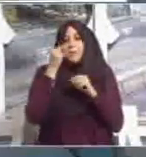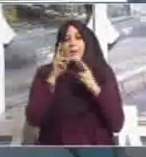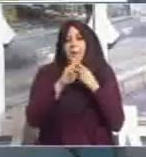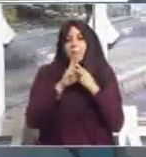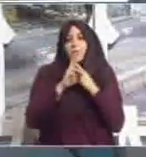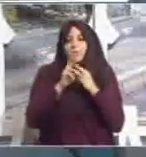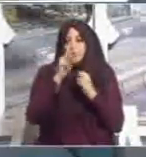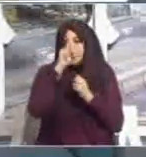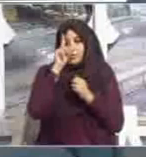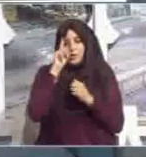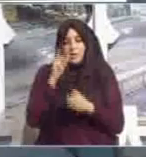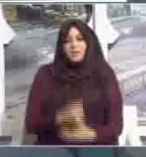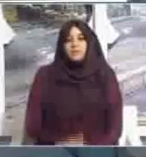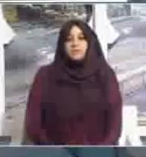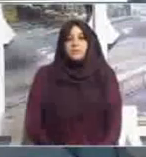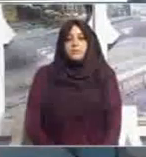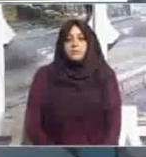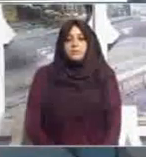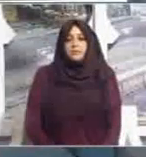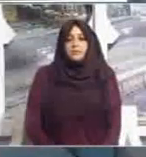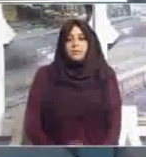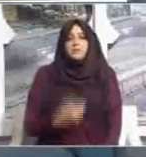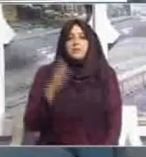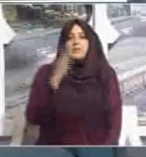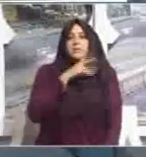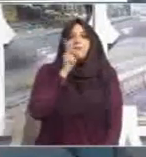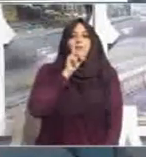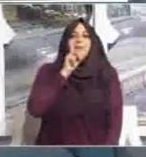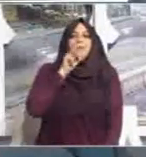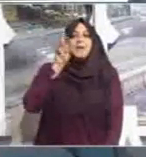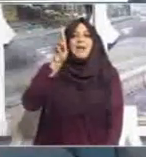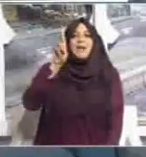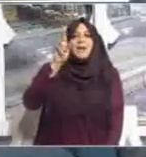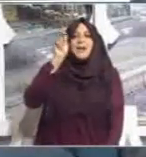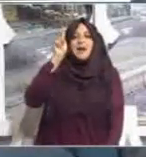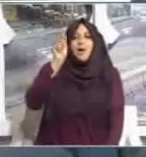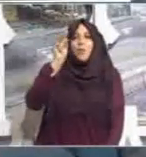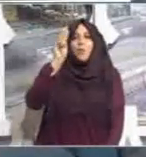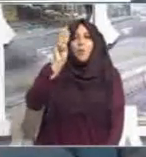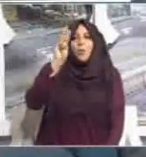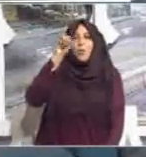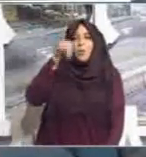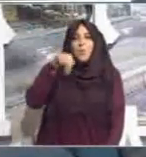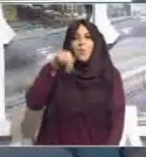الله. رونق من تيبازا، رونق تفضلي.